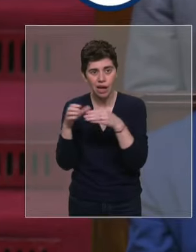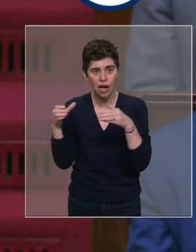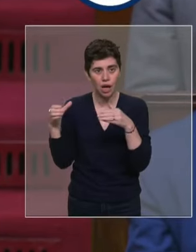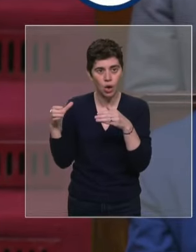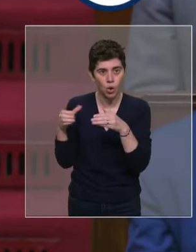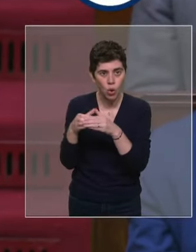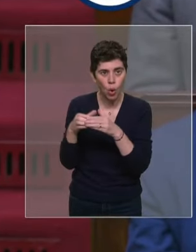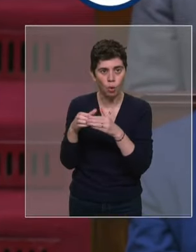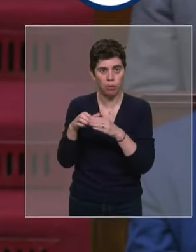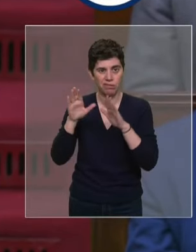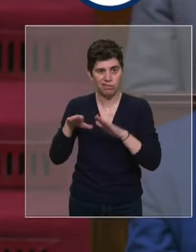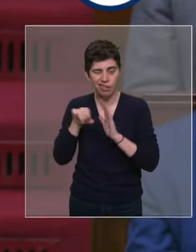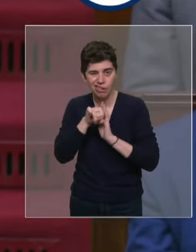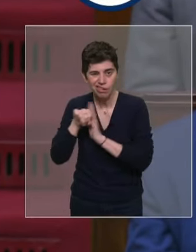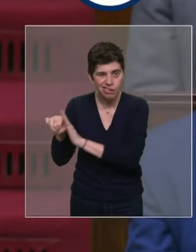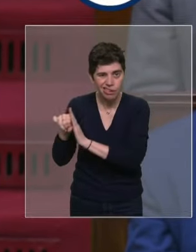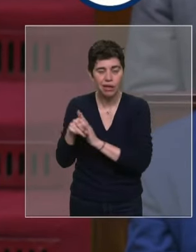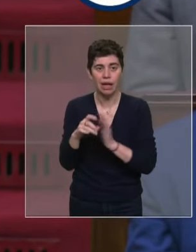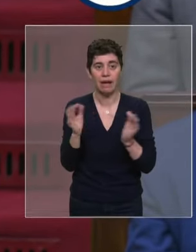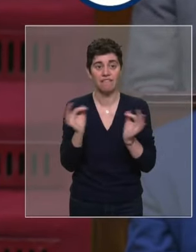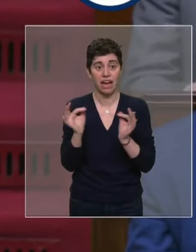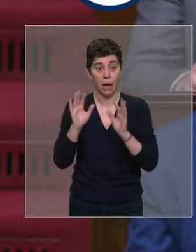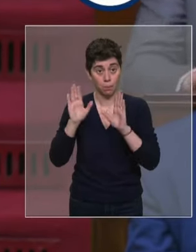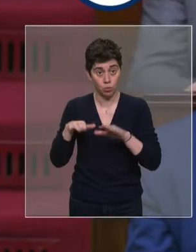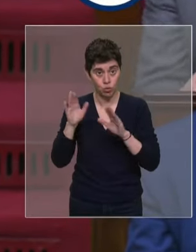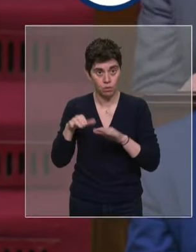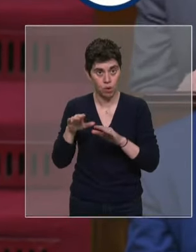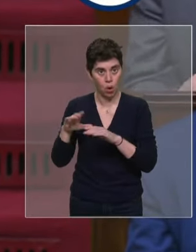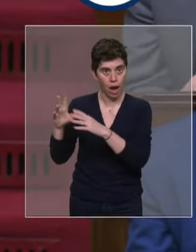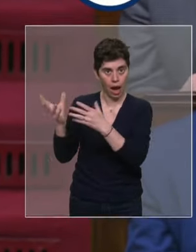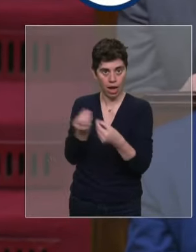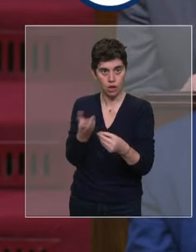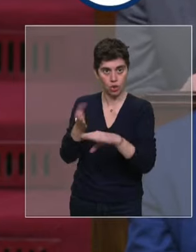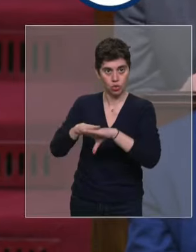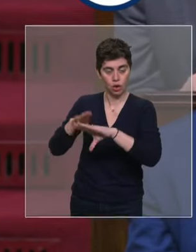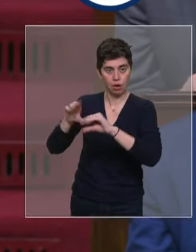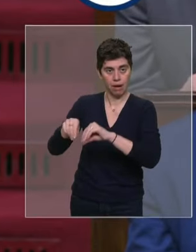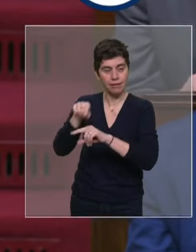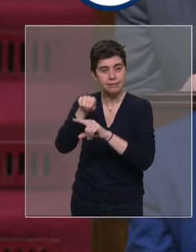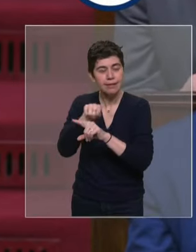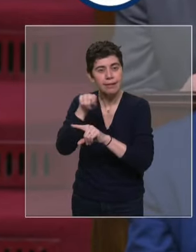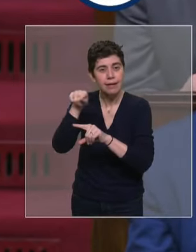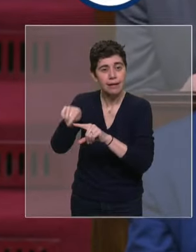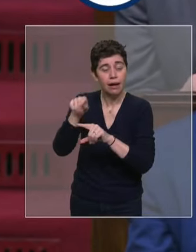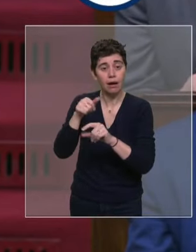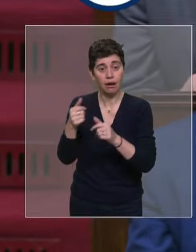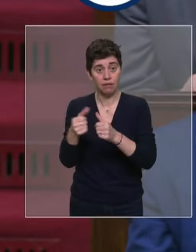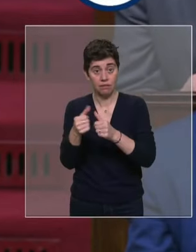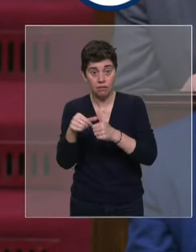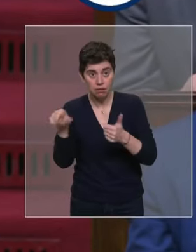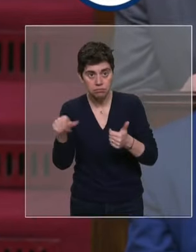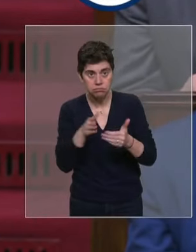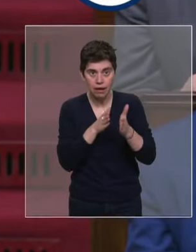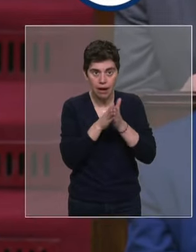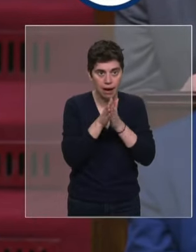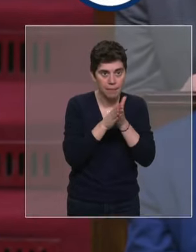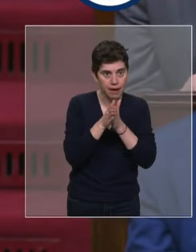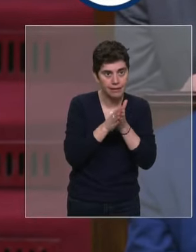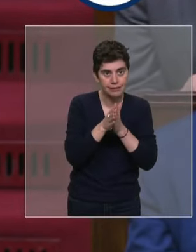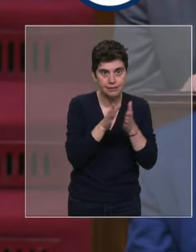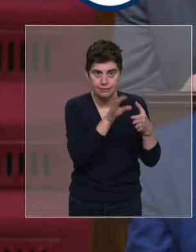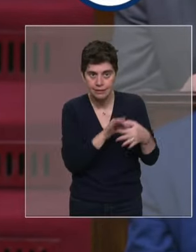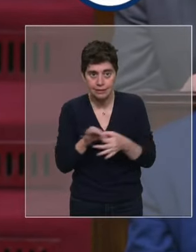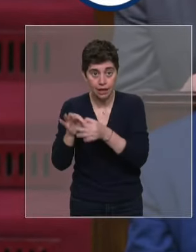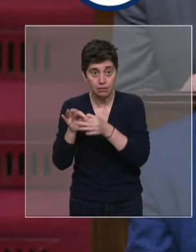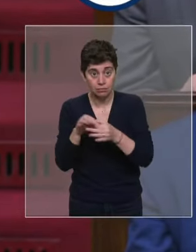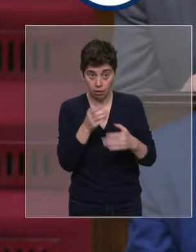frères musulmans au Hamas qui l'hébergent, ce Hamas coupable de toutes les atrocités et de crimes sexuels de masse lors de l'attaque du